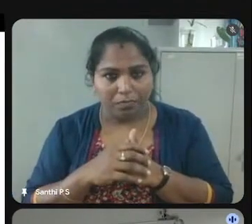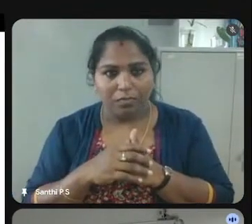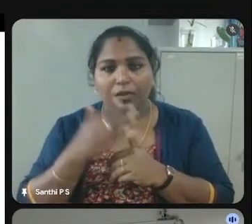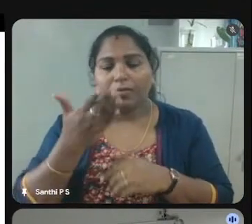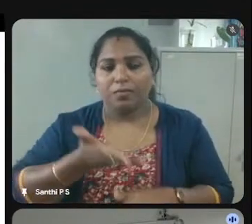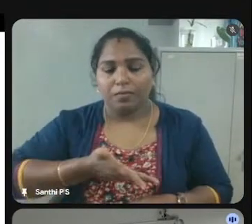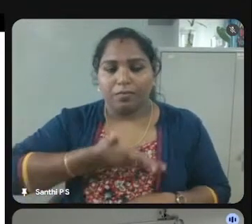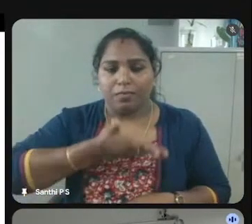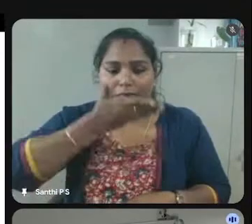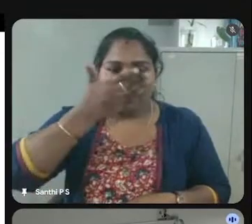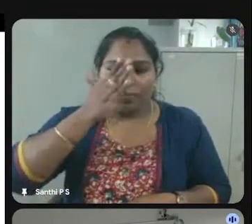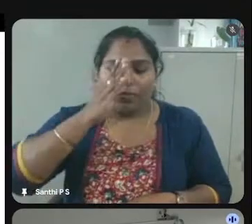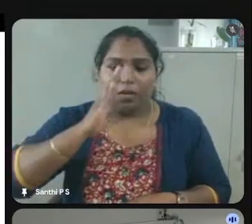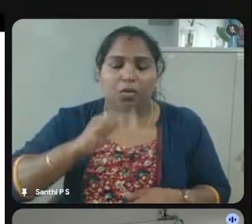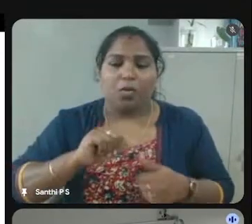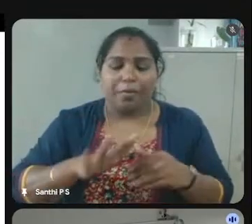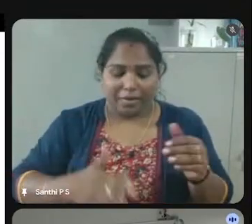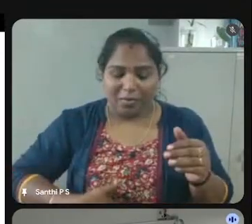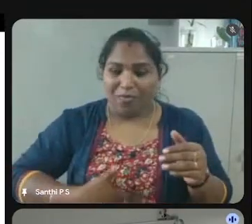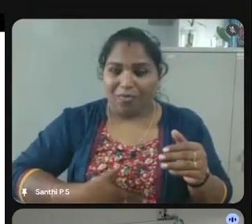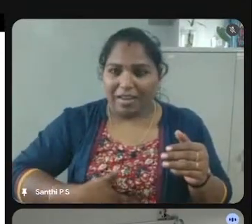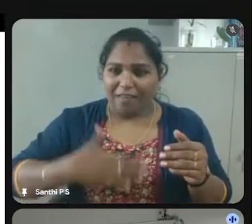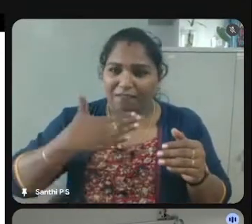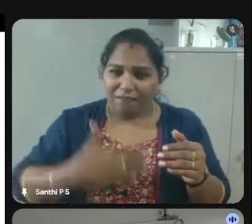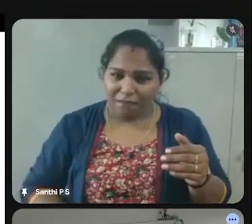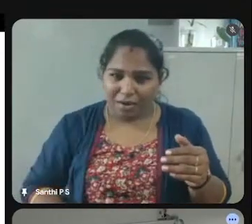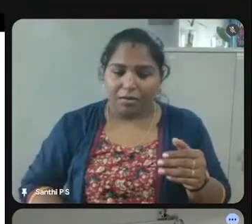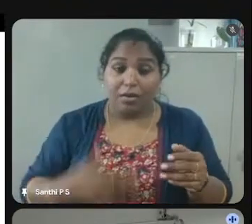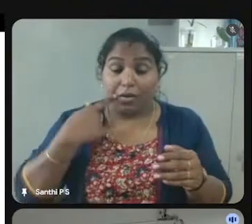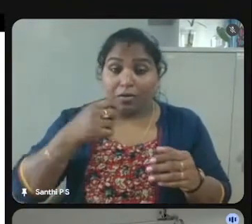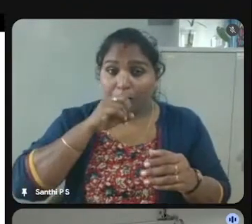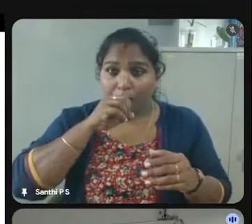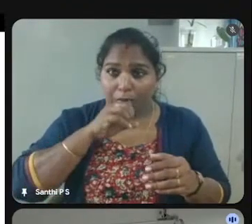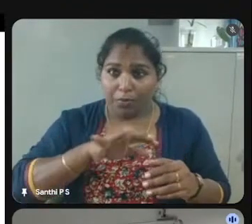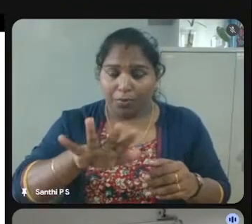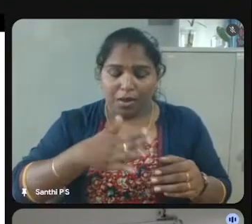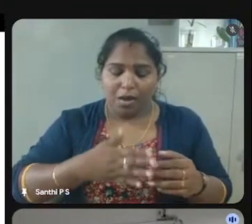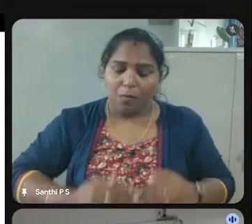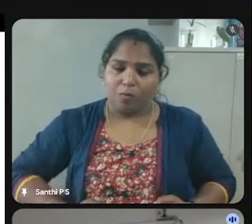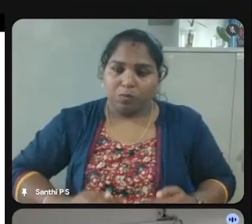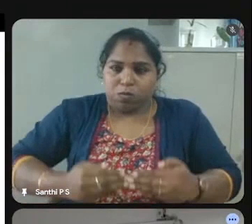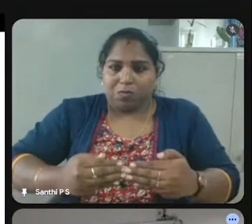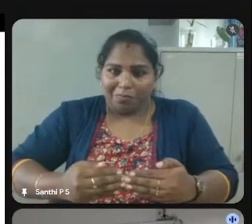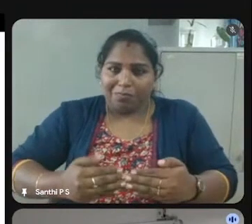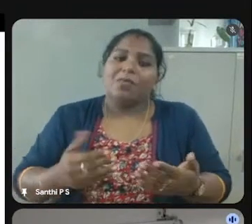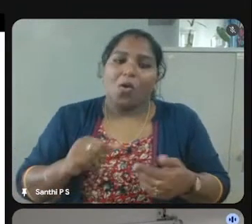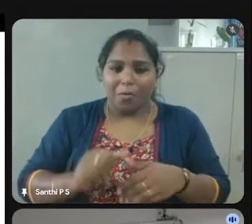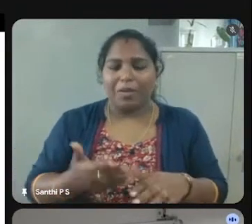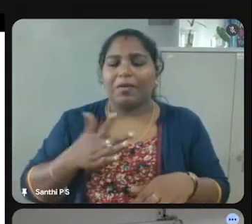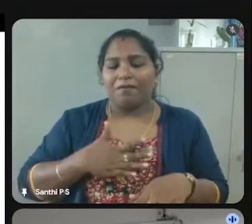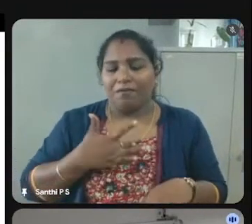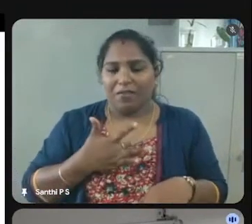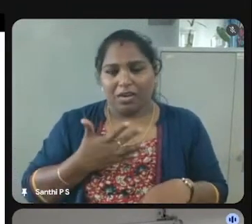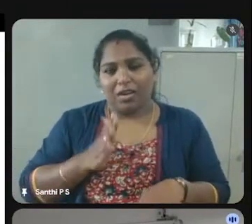എന്താണ്, നമ്മുടെ വയറ് ഇങ്ങനെ ഫ്ലാറ്റ് ആവുന്നതും പുറത്തേക്ക് വിടുമ്പോൾ വയറ് പുറത്തേക്ക് തള്ളി വരുന്നതും നമുക്കത് ഫീൽ ചെയ്യും. അപ്പൊ തീർച്ചയായിട്ടും